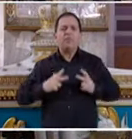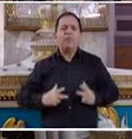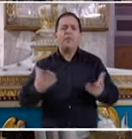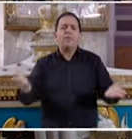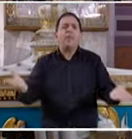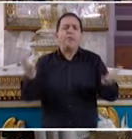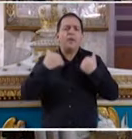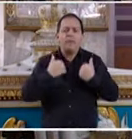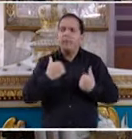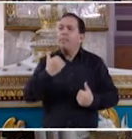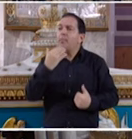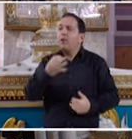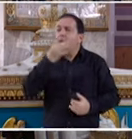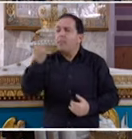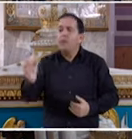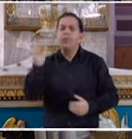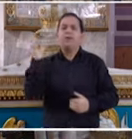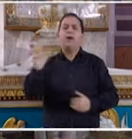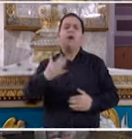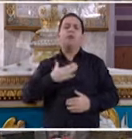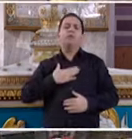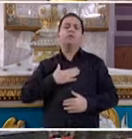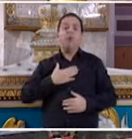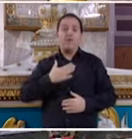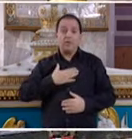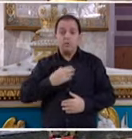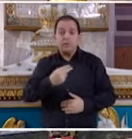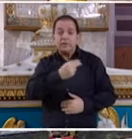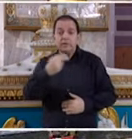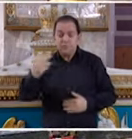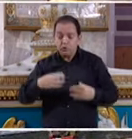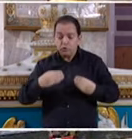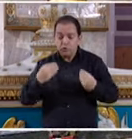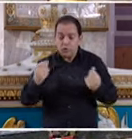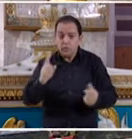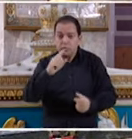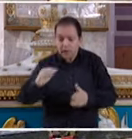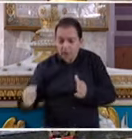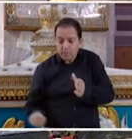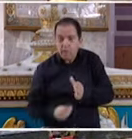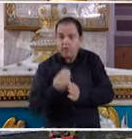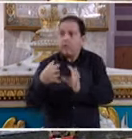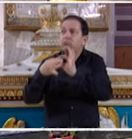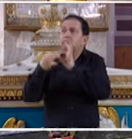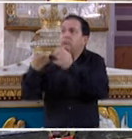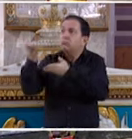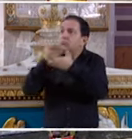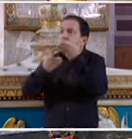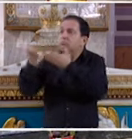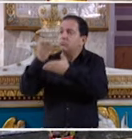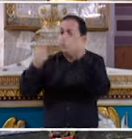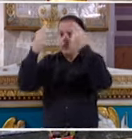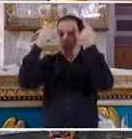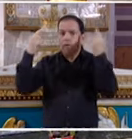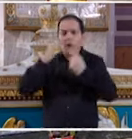πει ευχαριστώ. Το ευχαριστώ ως τρόπος ζωής και υπάρξεως πηγάζει από τη σχέση με τον Θεό. Η